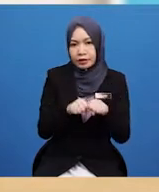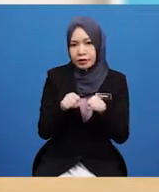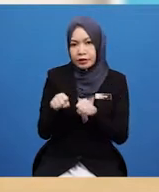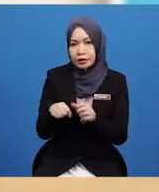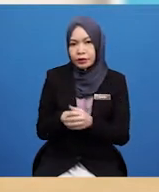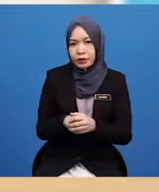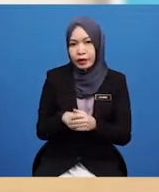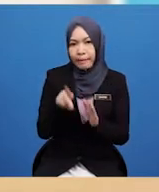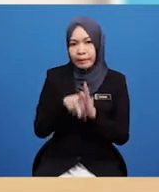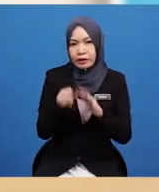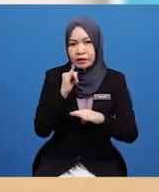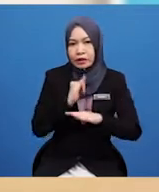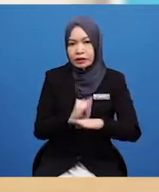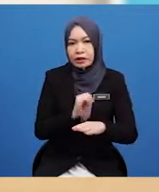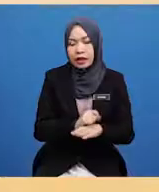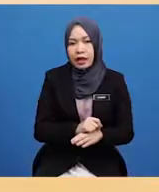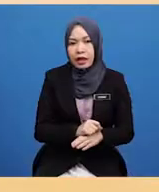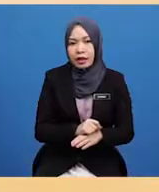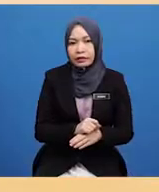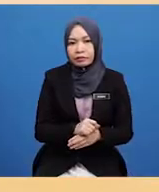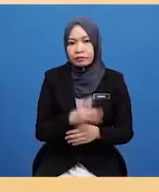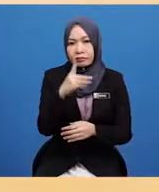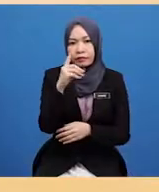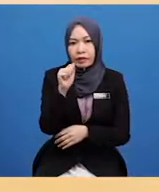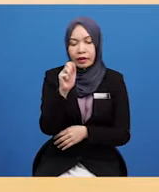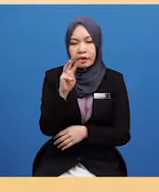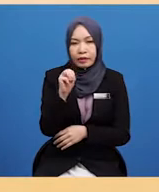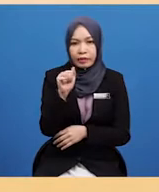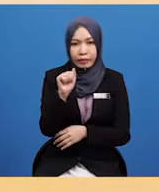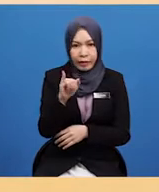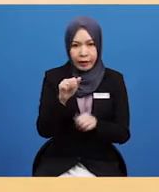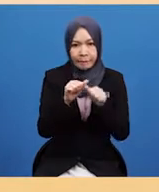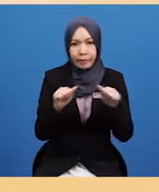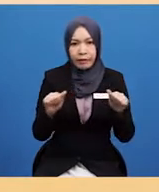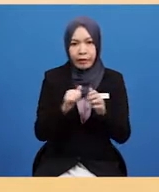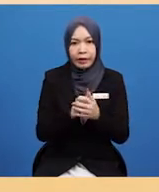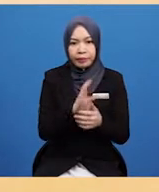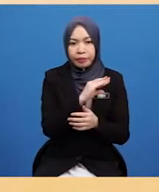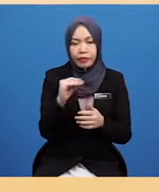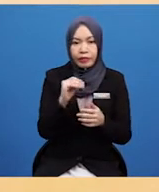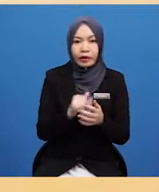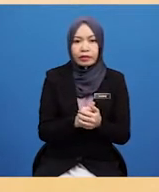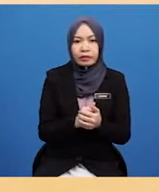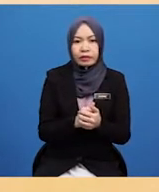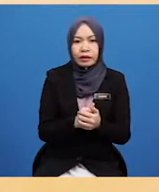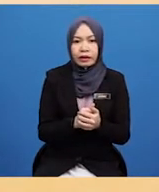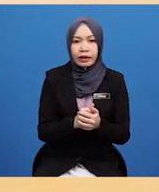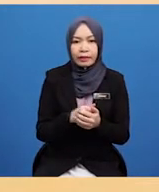telah diadakan. Antaranya ialah Persidangan Damai Paris dan Persidangan